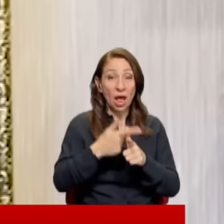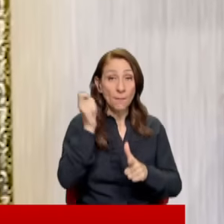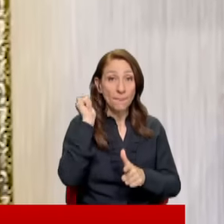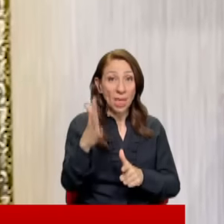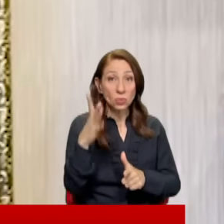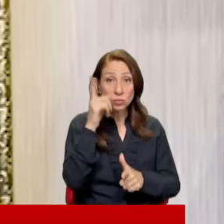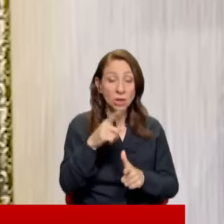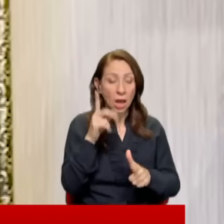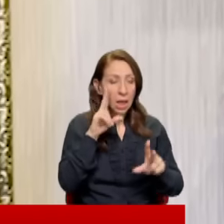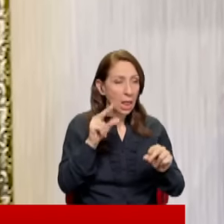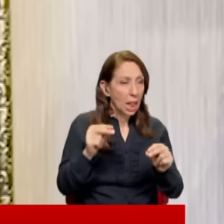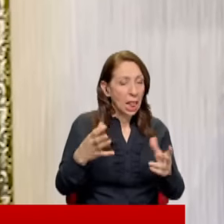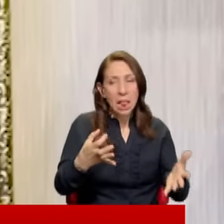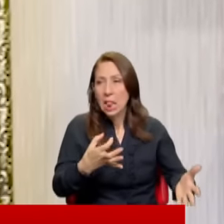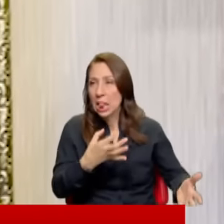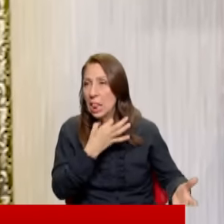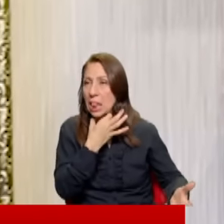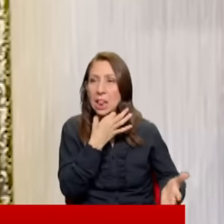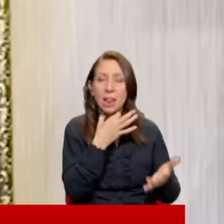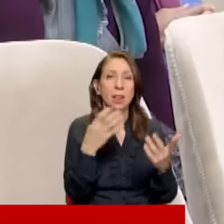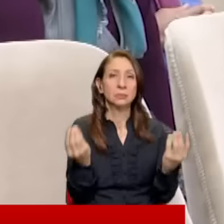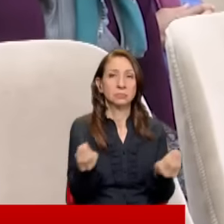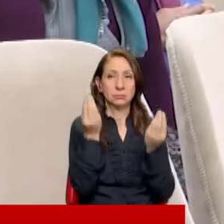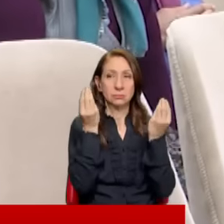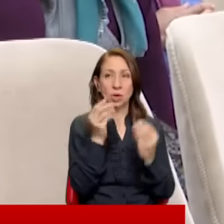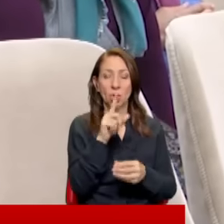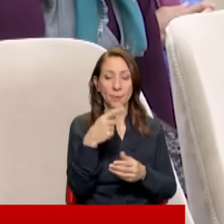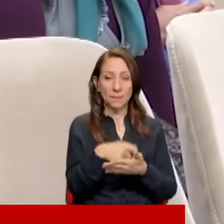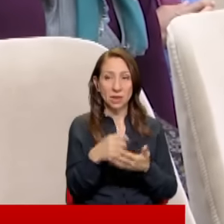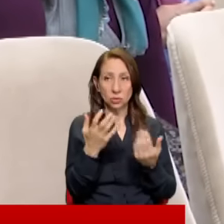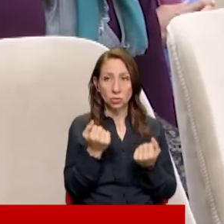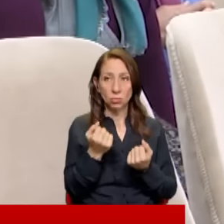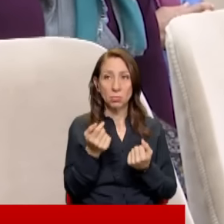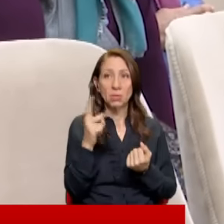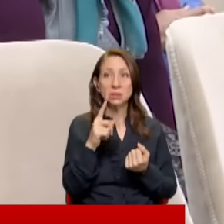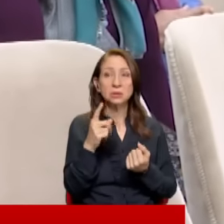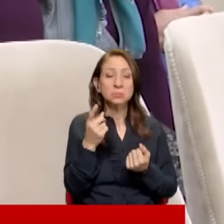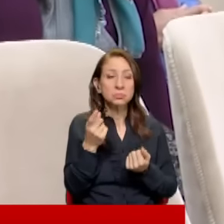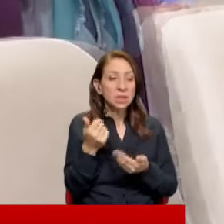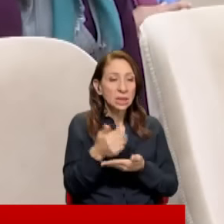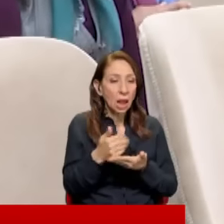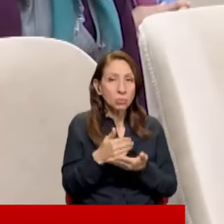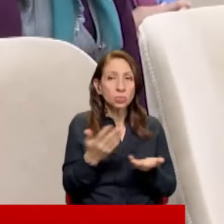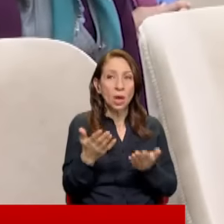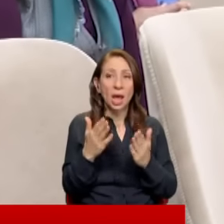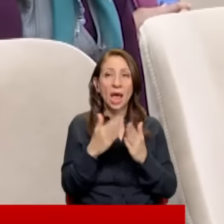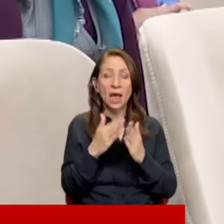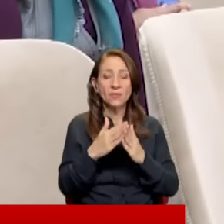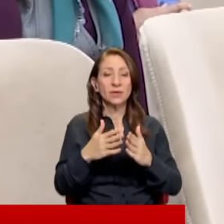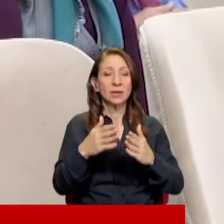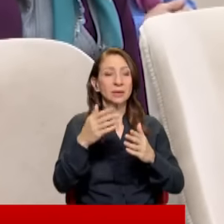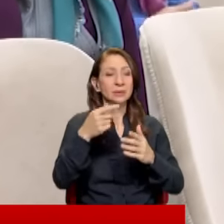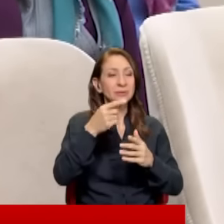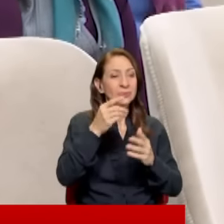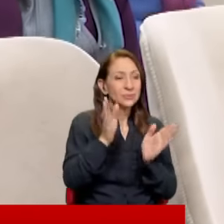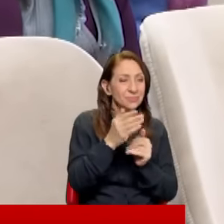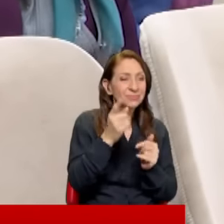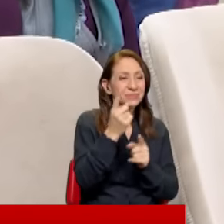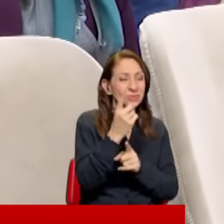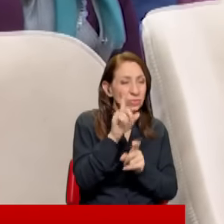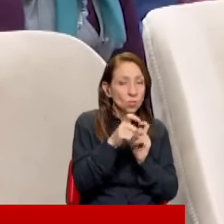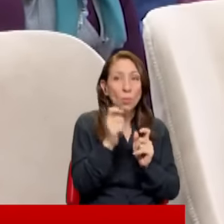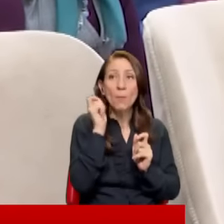dolayı barınma kriziyle karşı karşıya kaldı 10.000 lira maaş alıyorum başka bilgilerim yok şu anda evleri Apartları sorduk çok uçuk